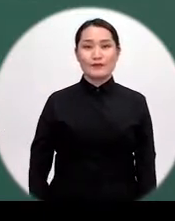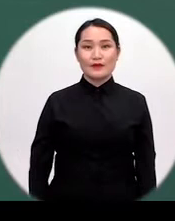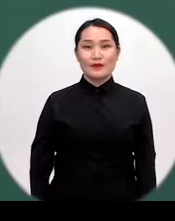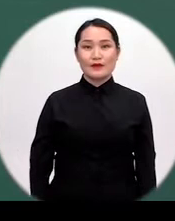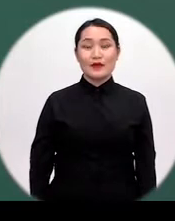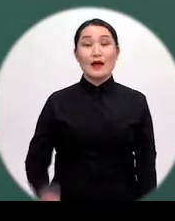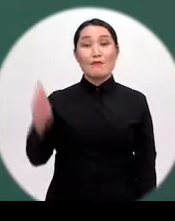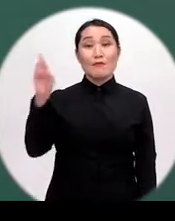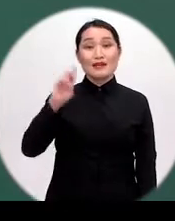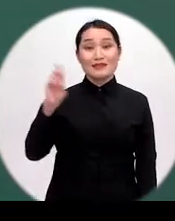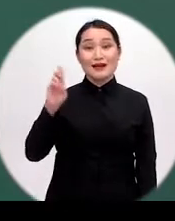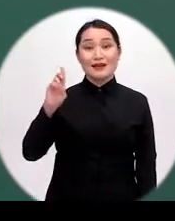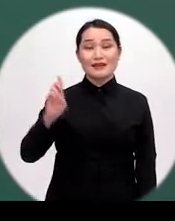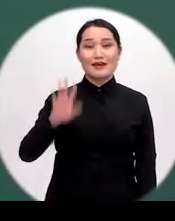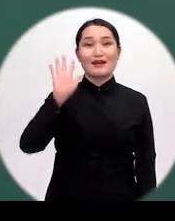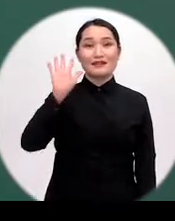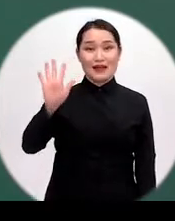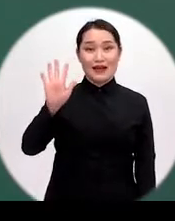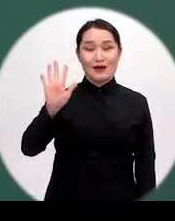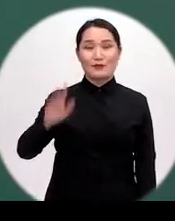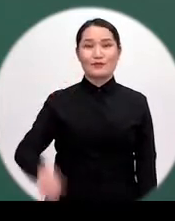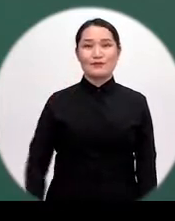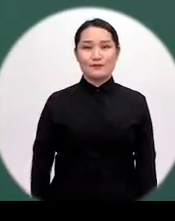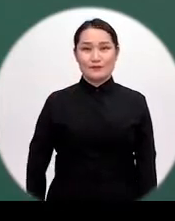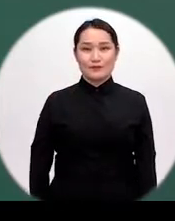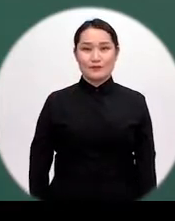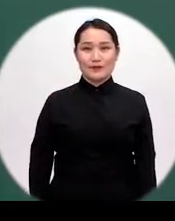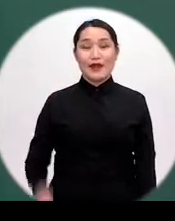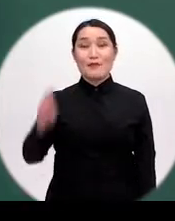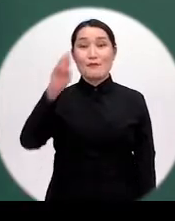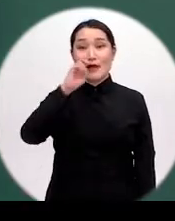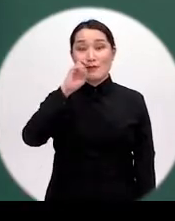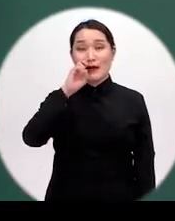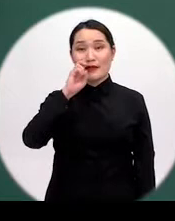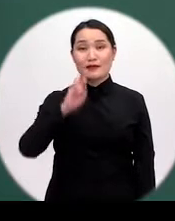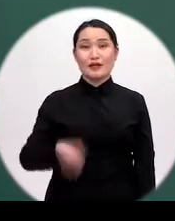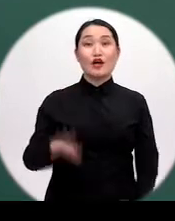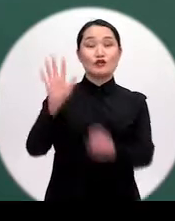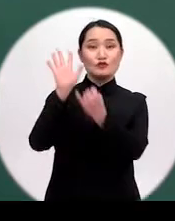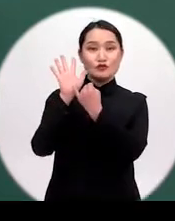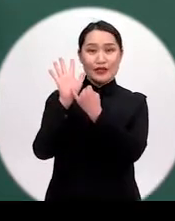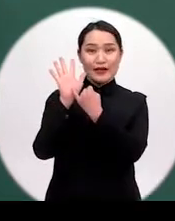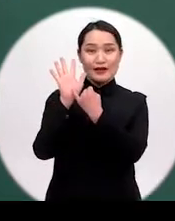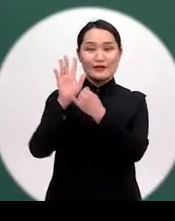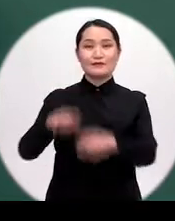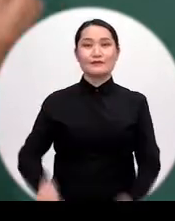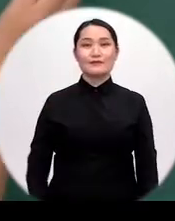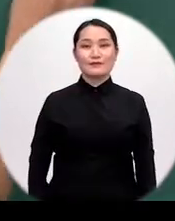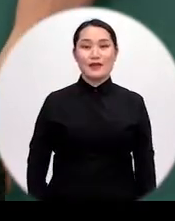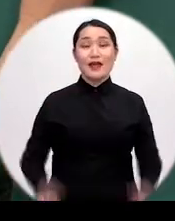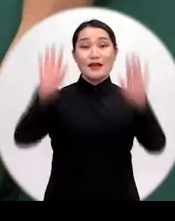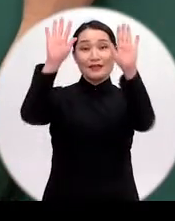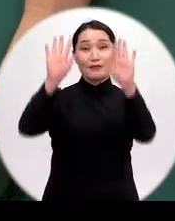4, баасан гарга 5, бямб гарга